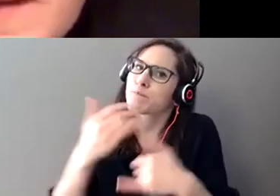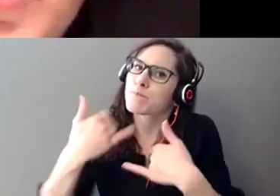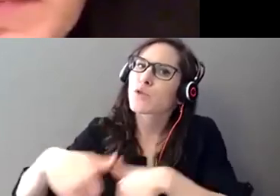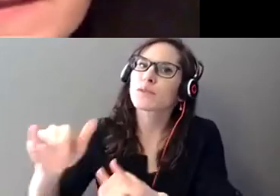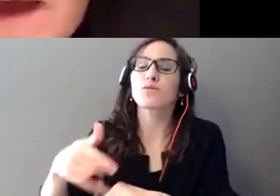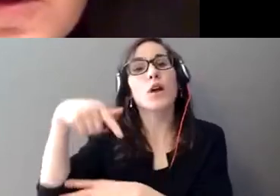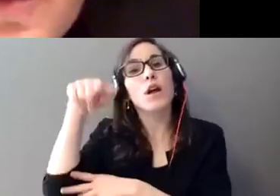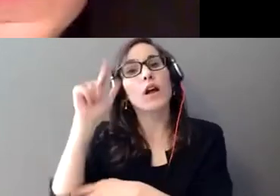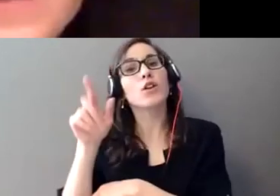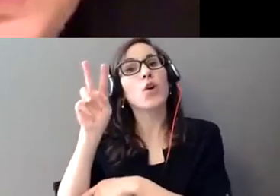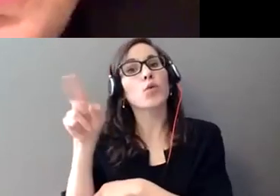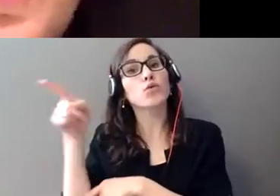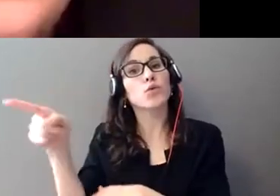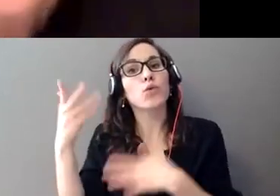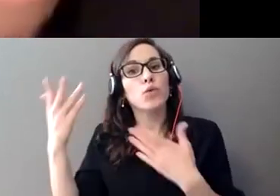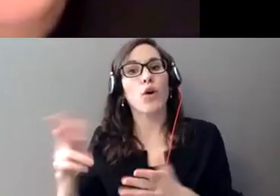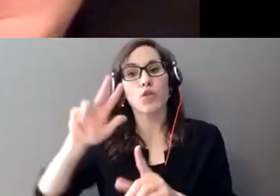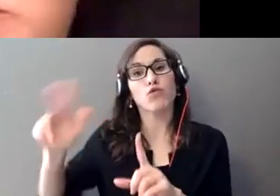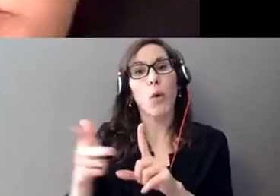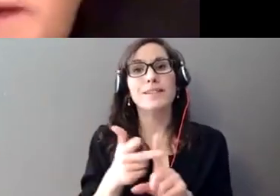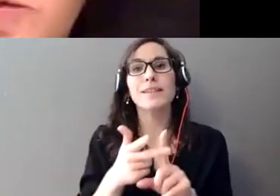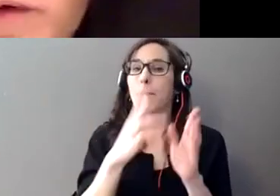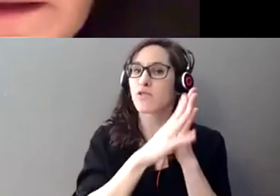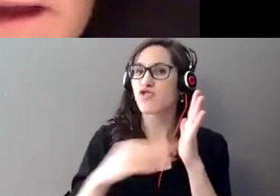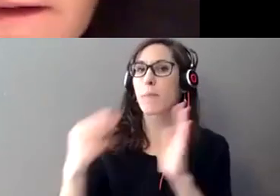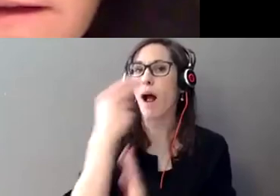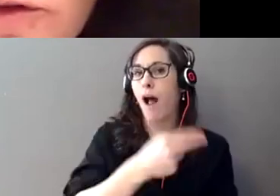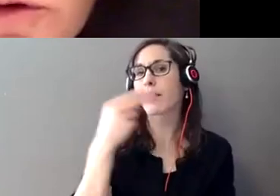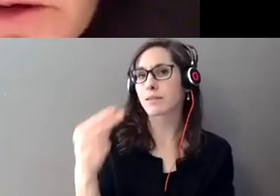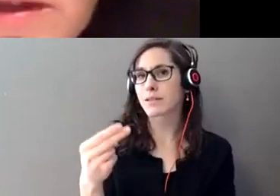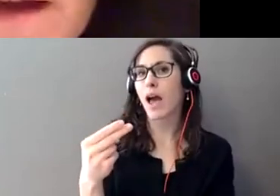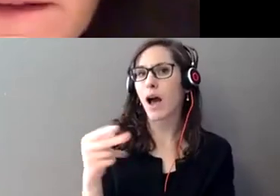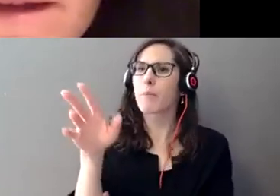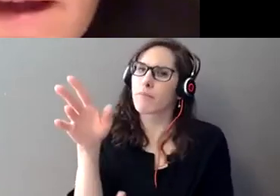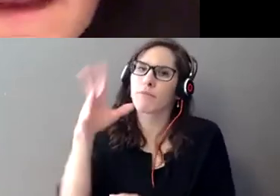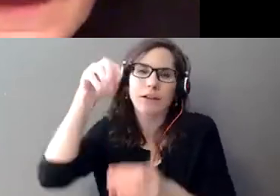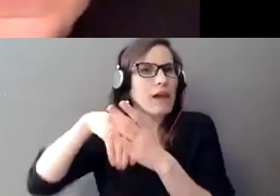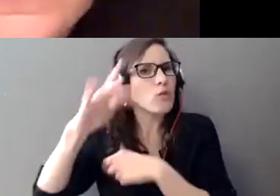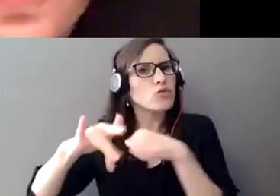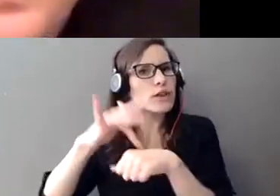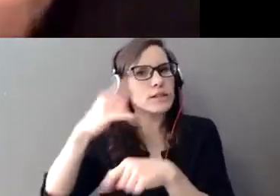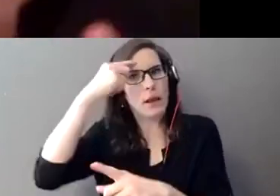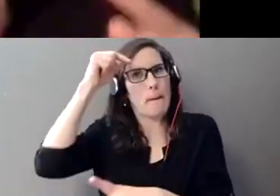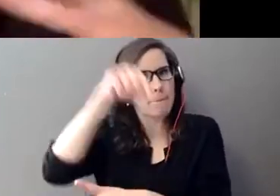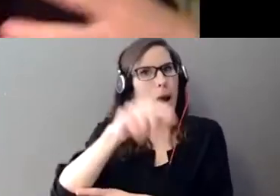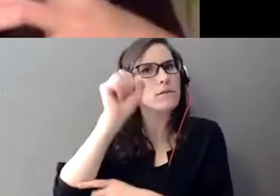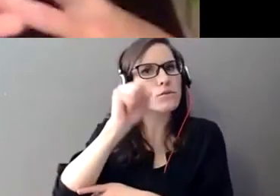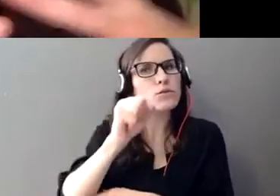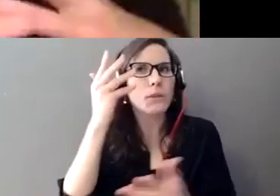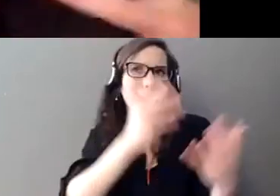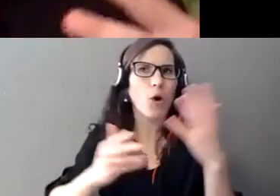son troisième schéma directeur handicap donc il y a quand même cette préoccupation qui existe à l'université et qui tente de